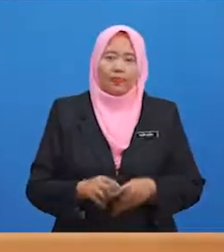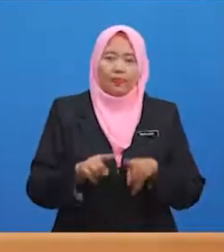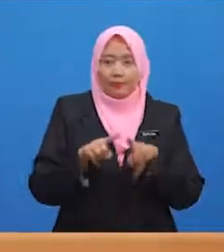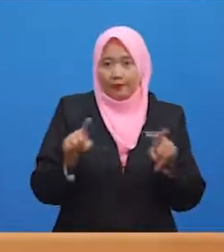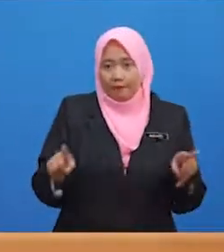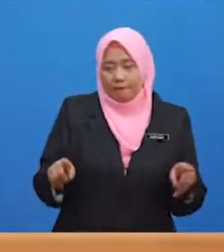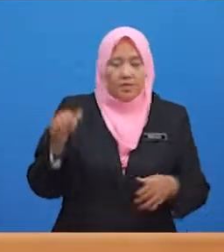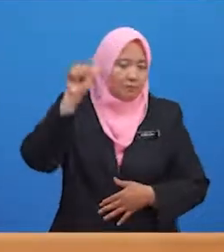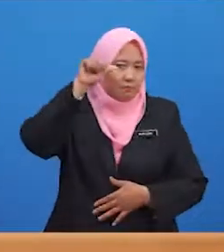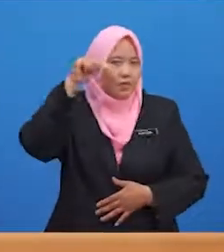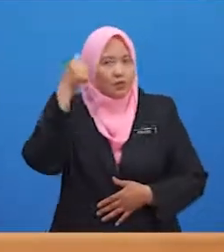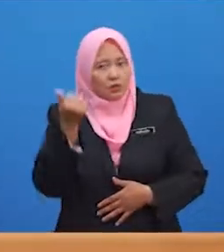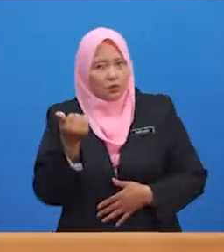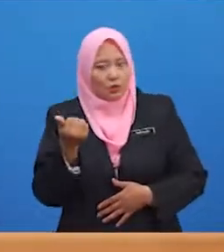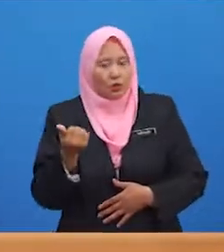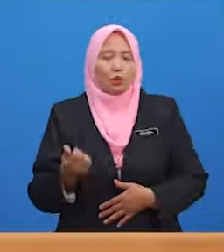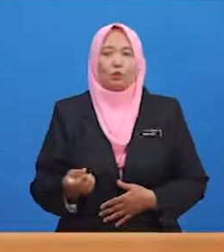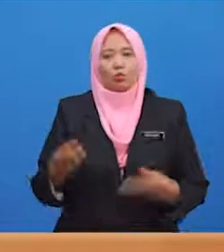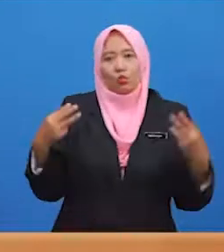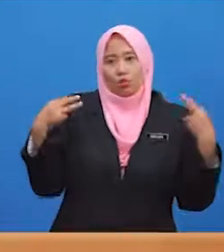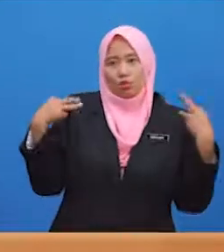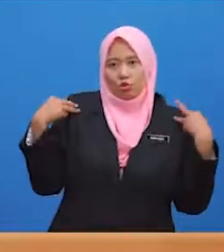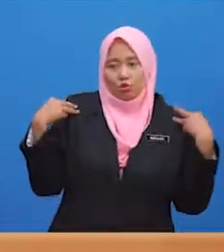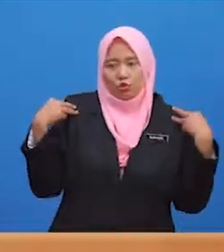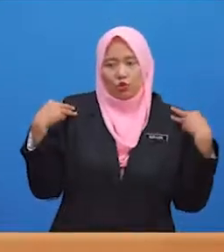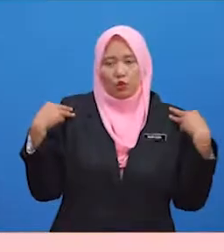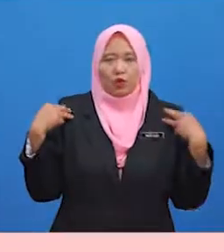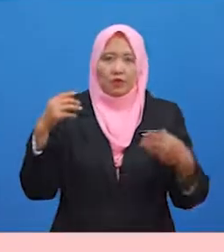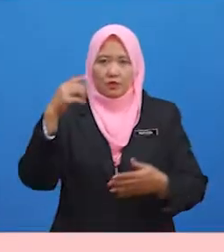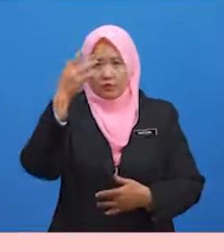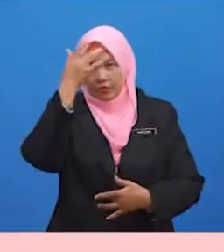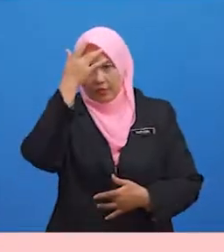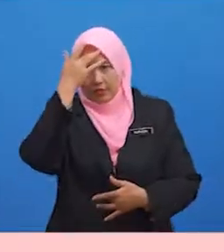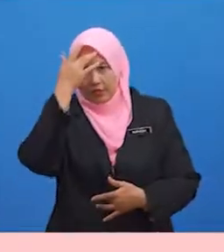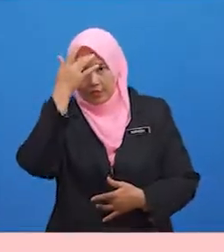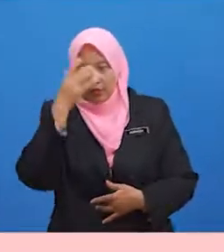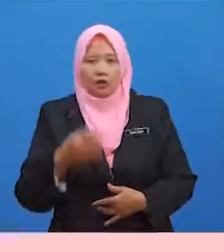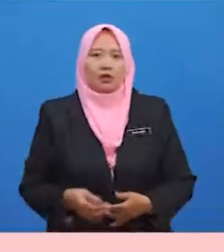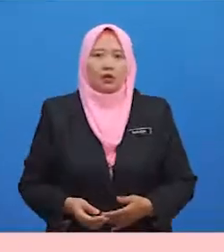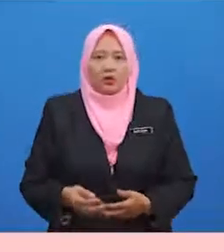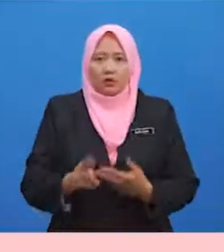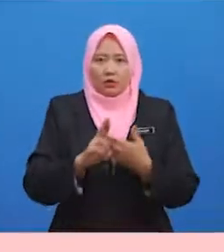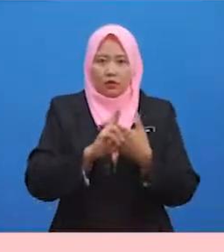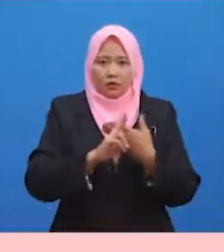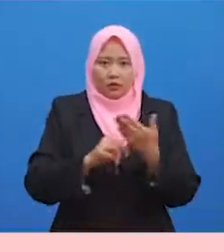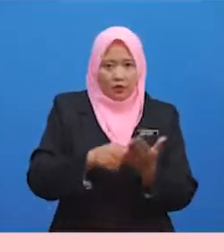pengsan juga boleh disebabkan oleh kewujudan penyakit seperti penurunan tekanan darah secara